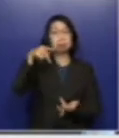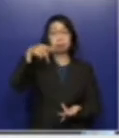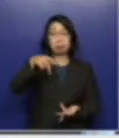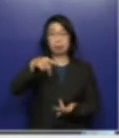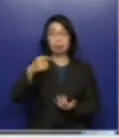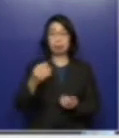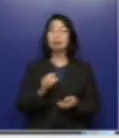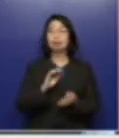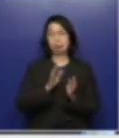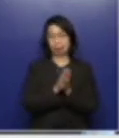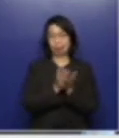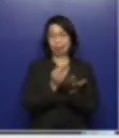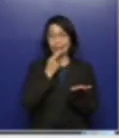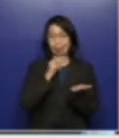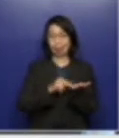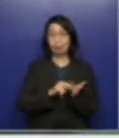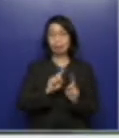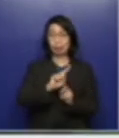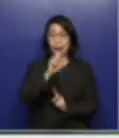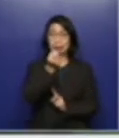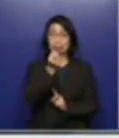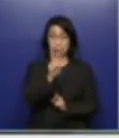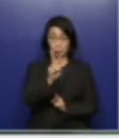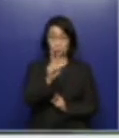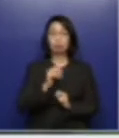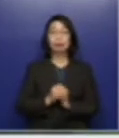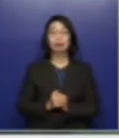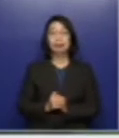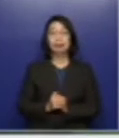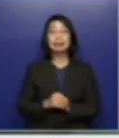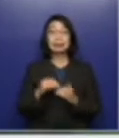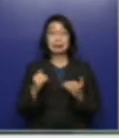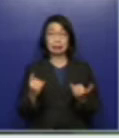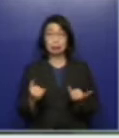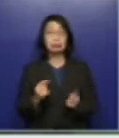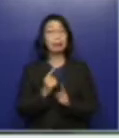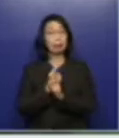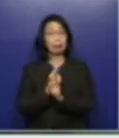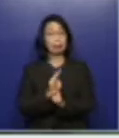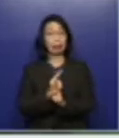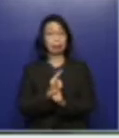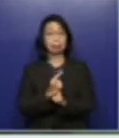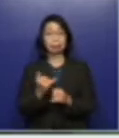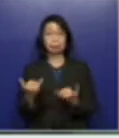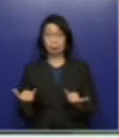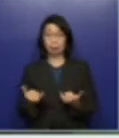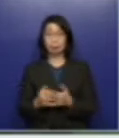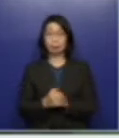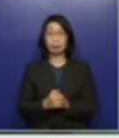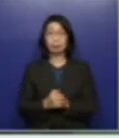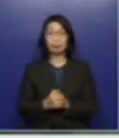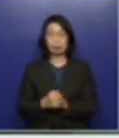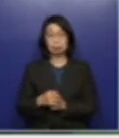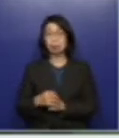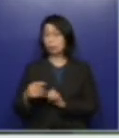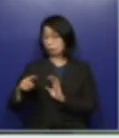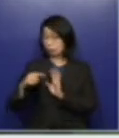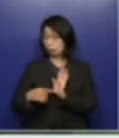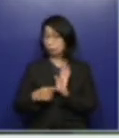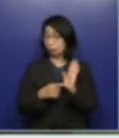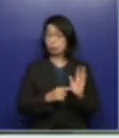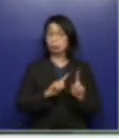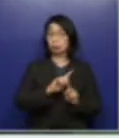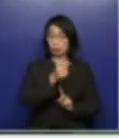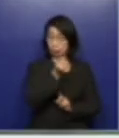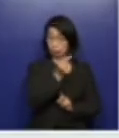ที่12ตามข้อกำหนดที่12นะครับแล้วก็เป็นไปตามข้อกำหนดที่11ที่ให้มีการผ่อนคลายในยะที่5นะ